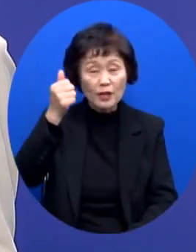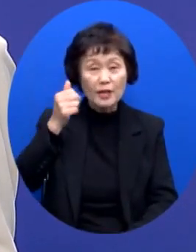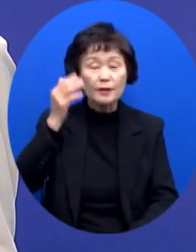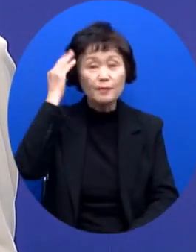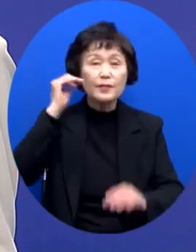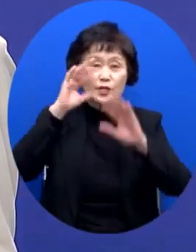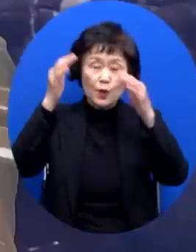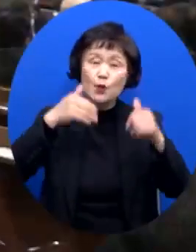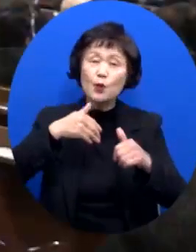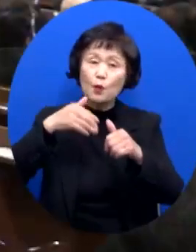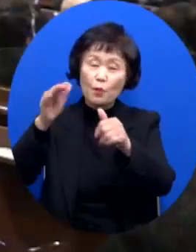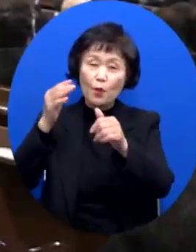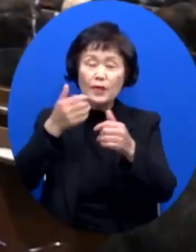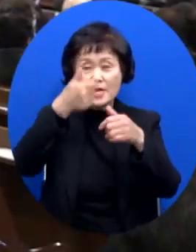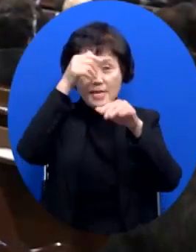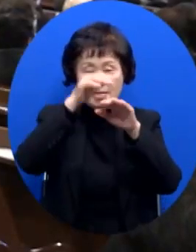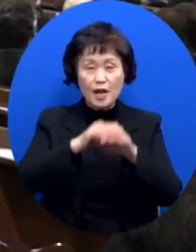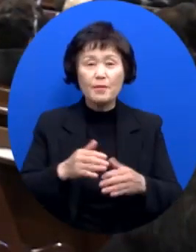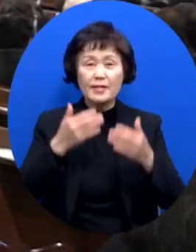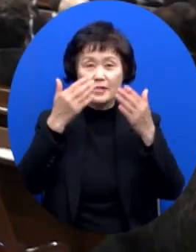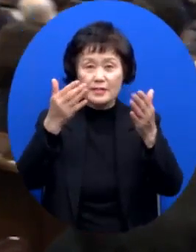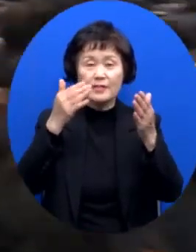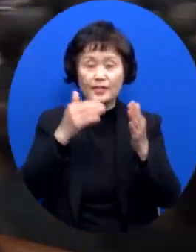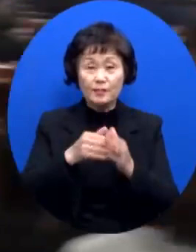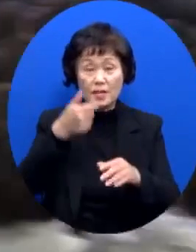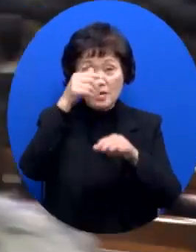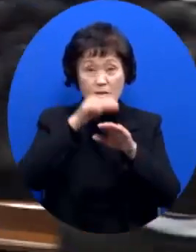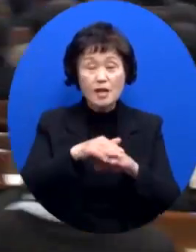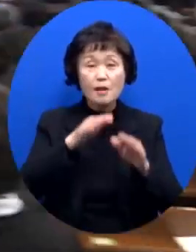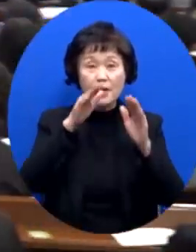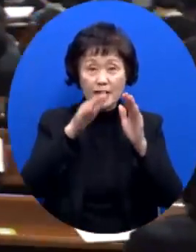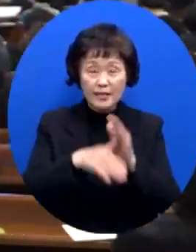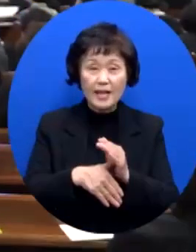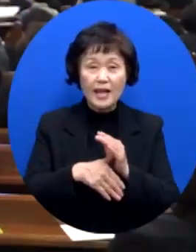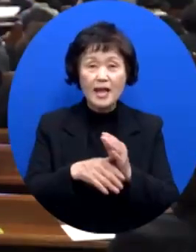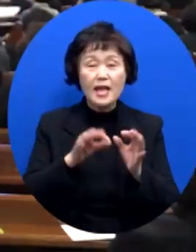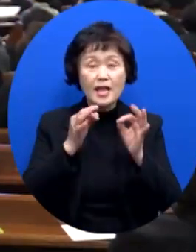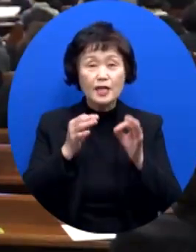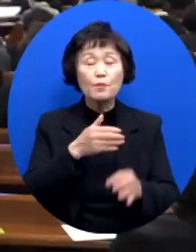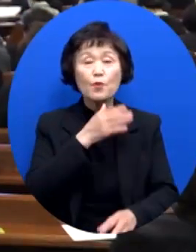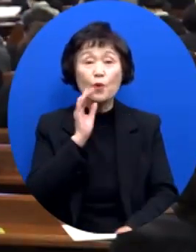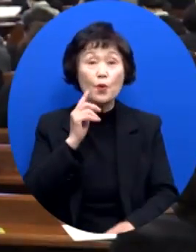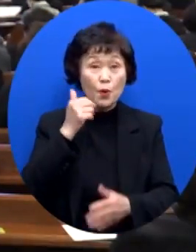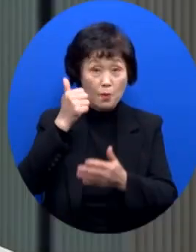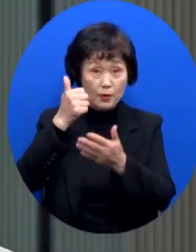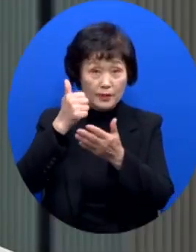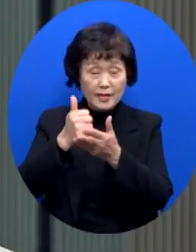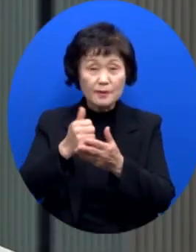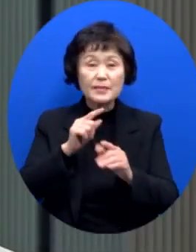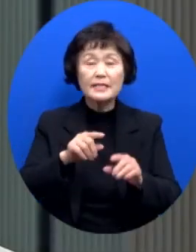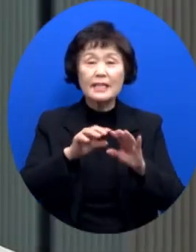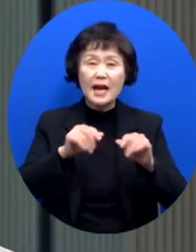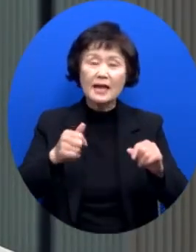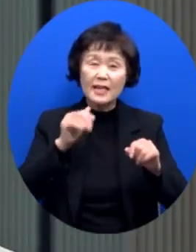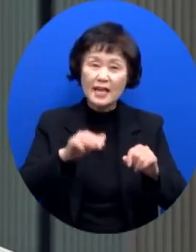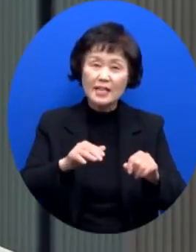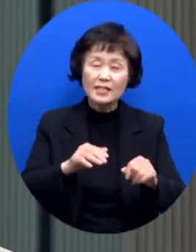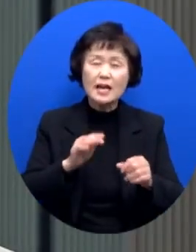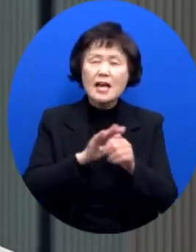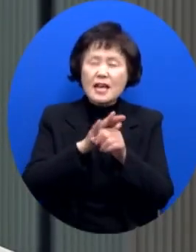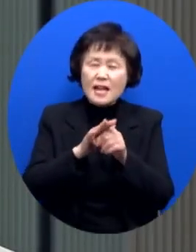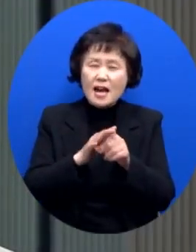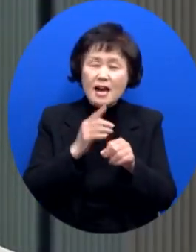였습니다 앱에서 할렐루야 교배 김상국 원로목사는 이 땅에서 그토록 사랑했던